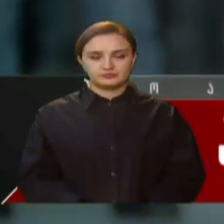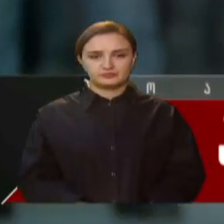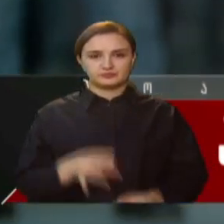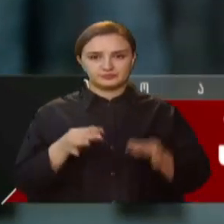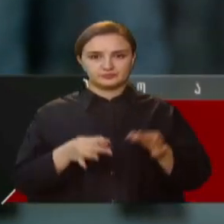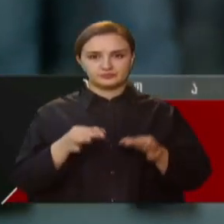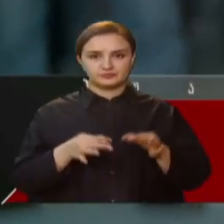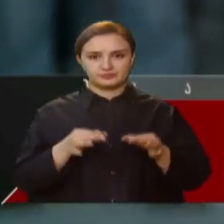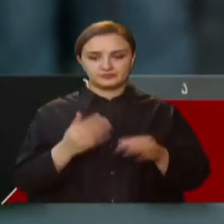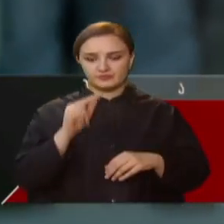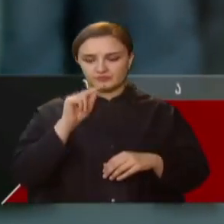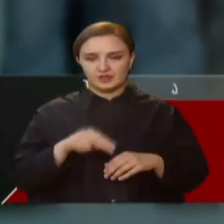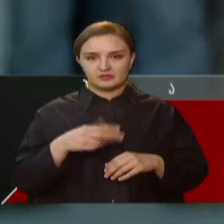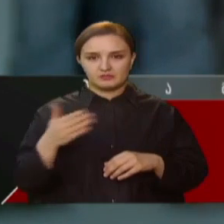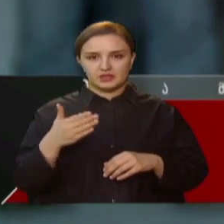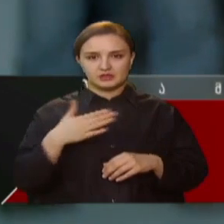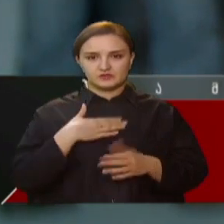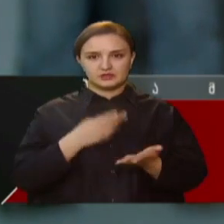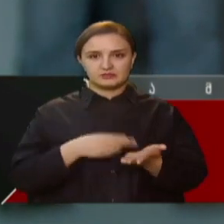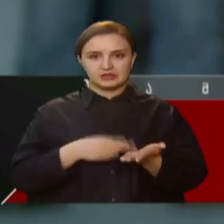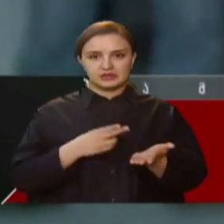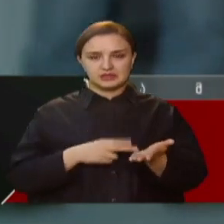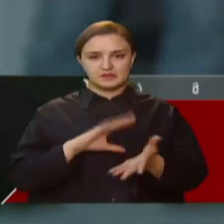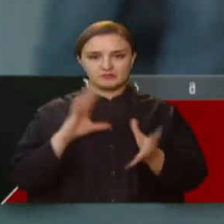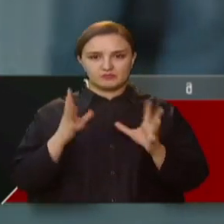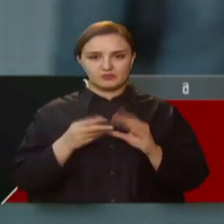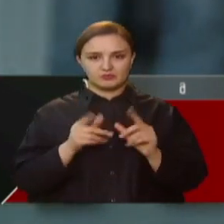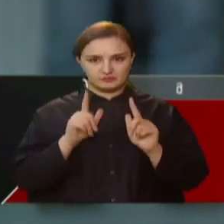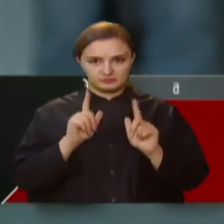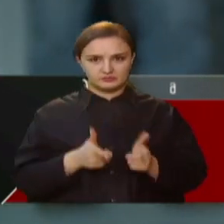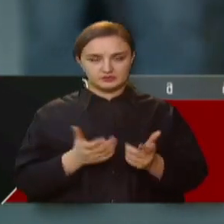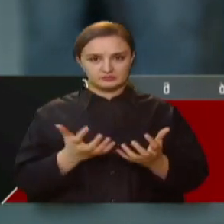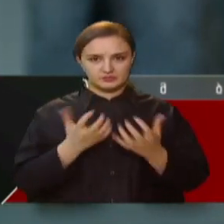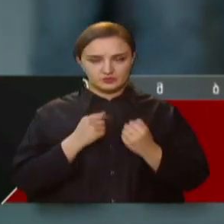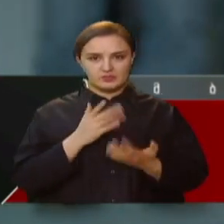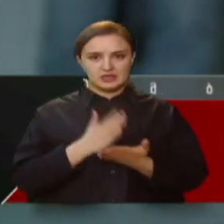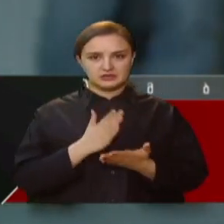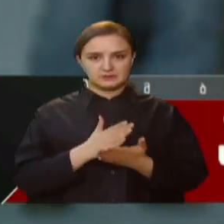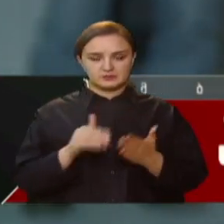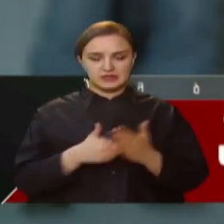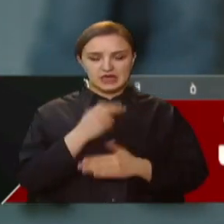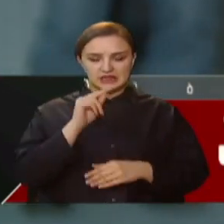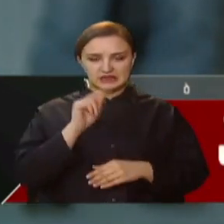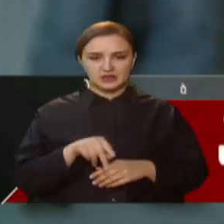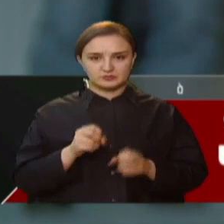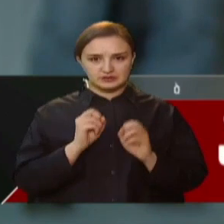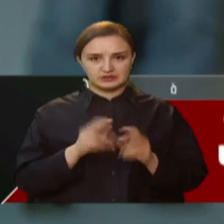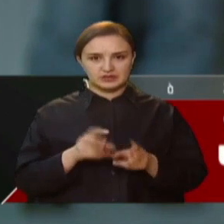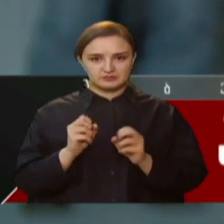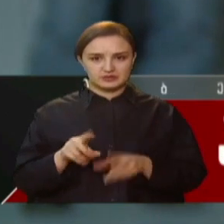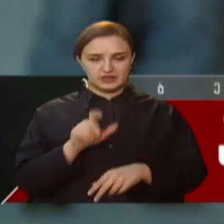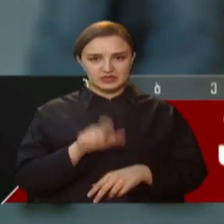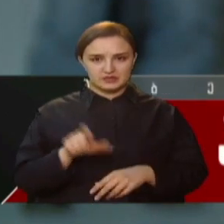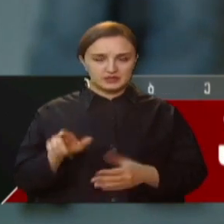გაიზიარა ბრალდების ხარის ჩვენი წარდგენილი მტკიცებულებები. გაიზიარა ის, რომ არსებობს ახალი დანაშაულის ჩადენის საფრთხე ამ